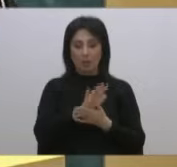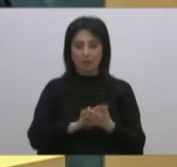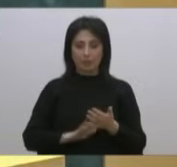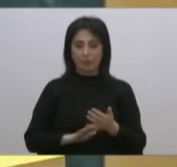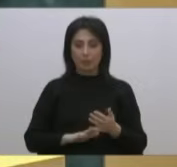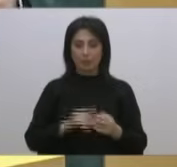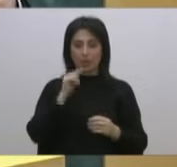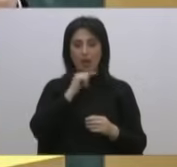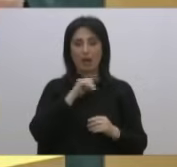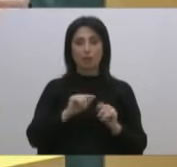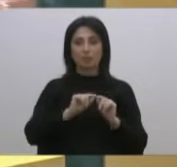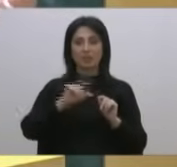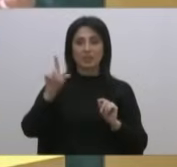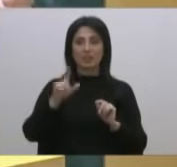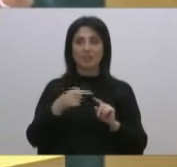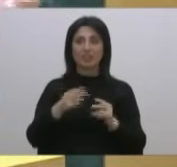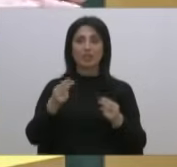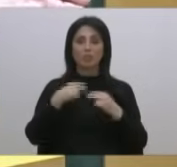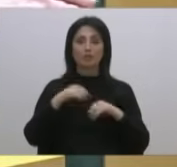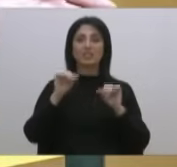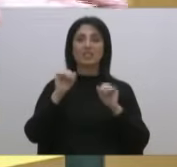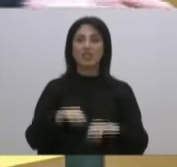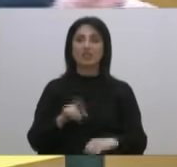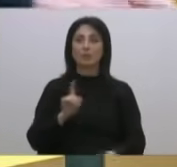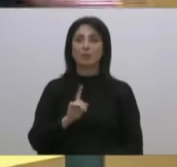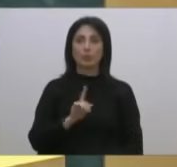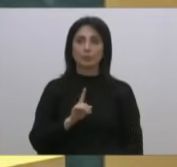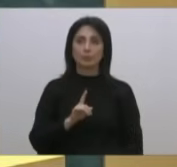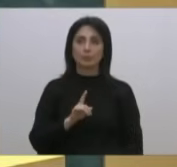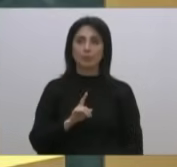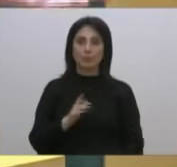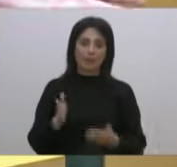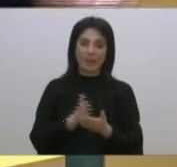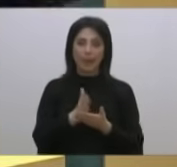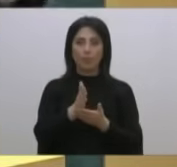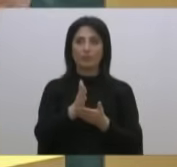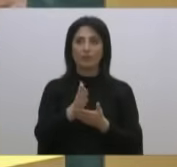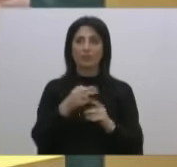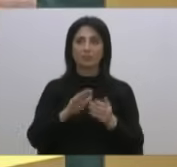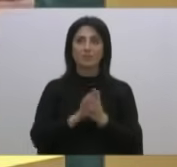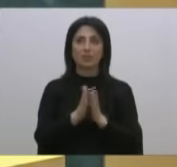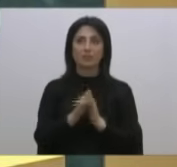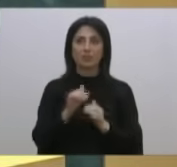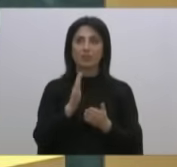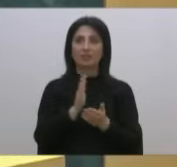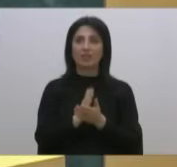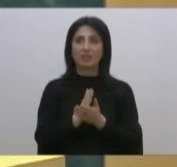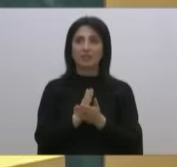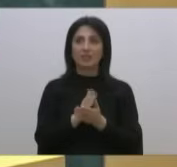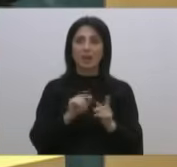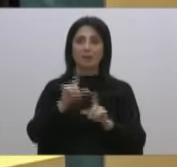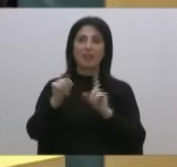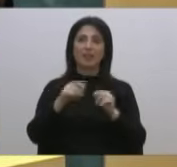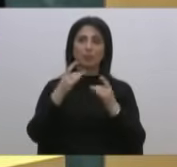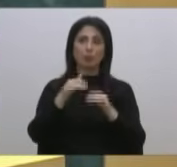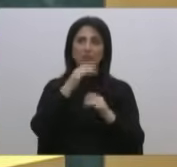გავაგრძელოთ ეკონომიკური ზდა, ეს მოგცემს საშუალებას, რომ გამოვიდეთ იმ სიტუაციიდან სადაც ვართ.